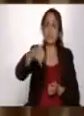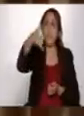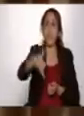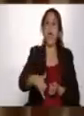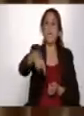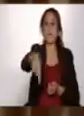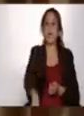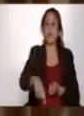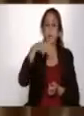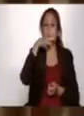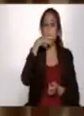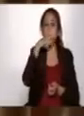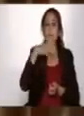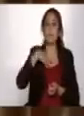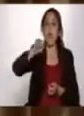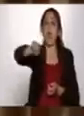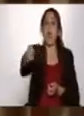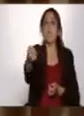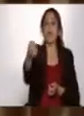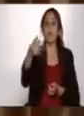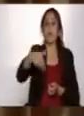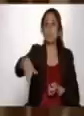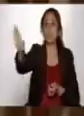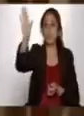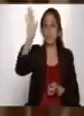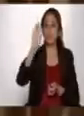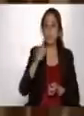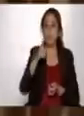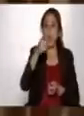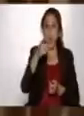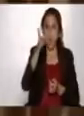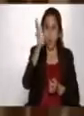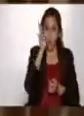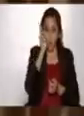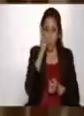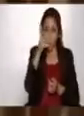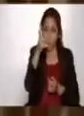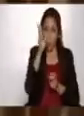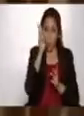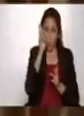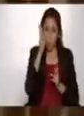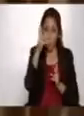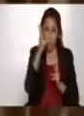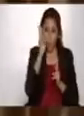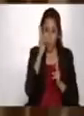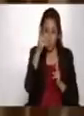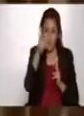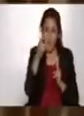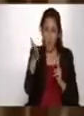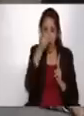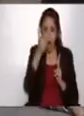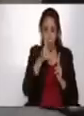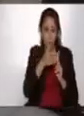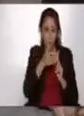البواب. انا قفلت الباب وراها وهي واقفه على البواب. فنزلت ابراهيم ده لقاها، قام كاتم نفسها او مخدها قام طالع في الشارع